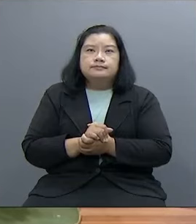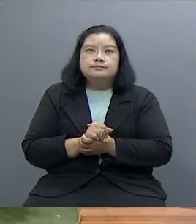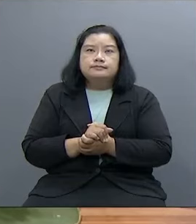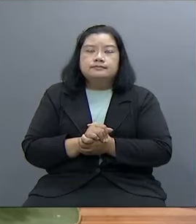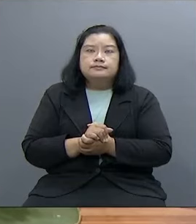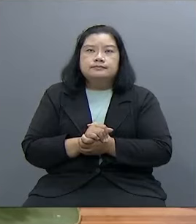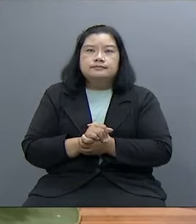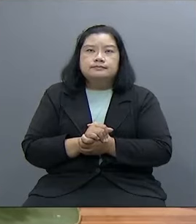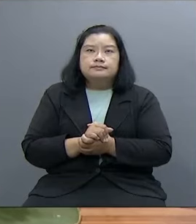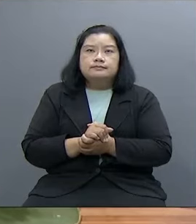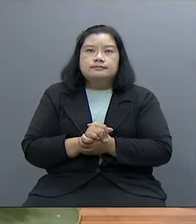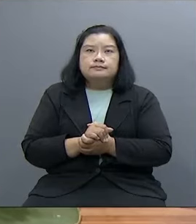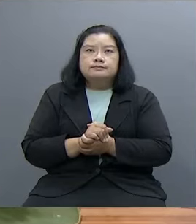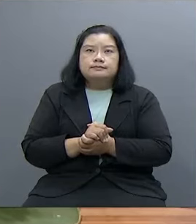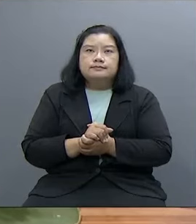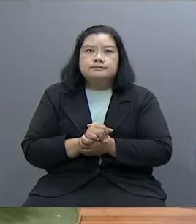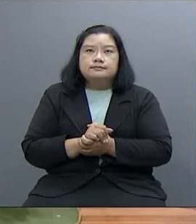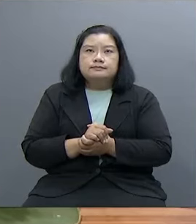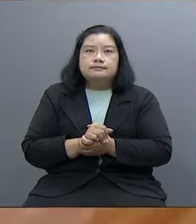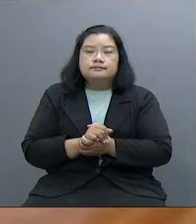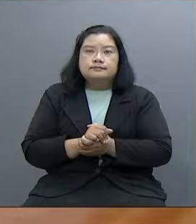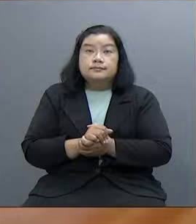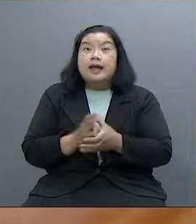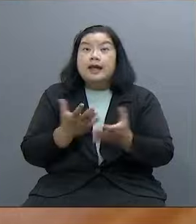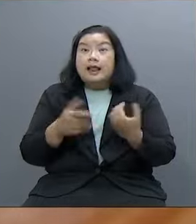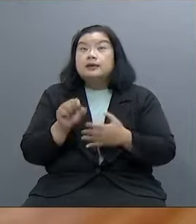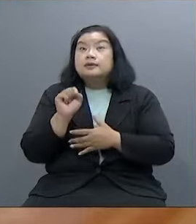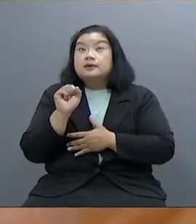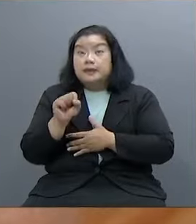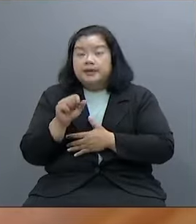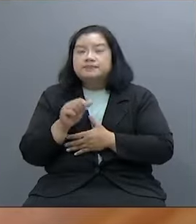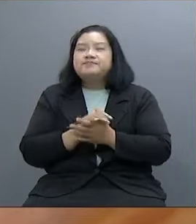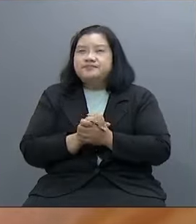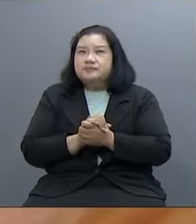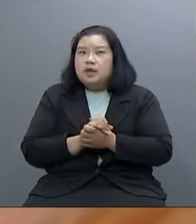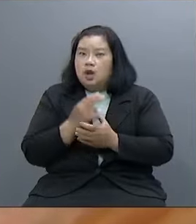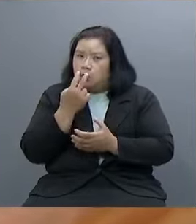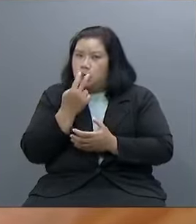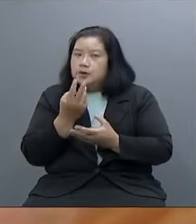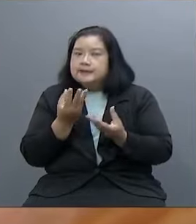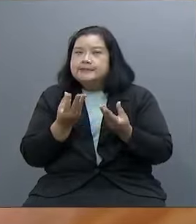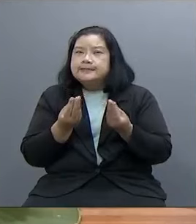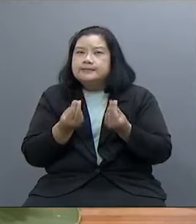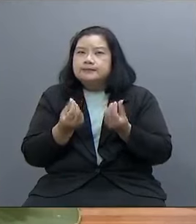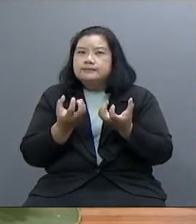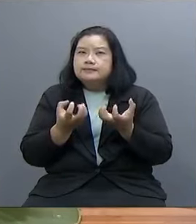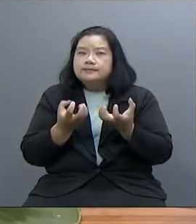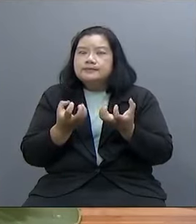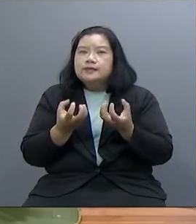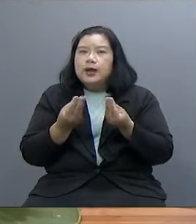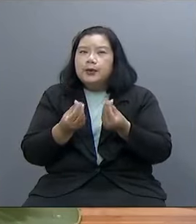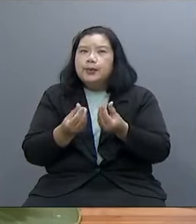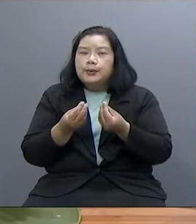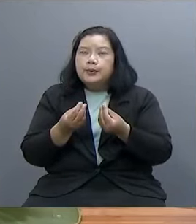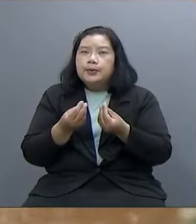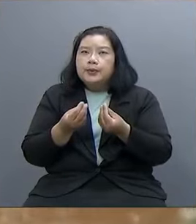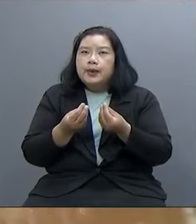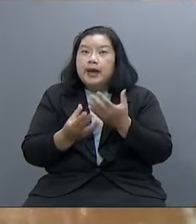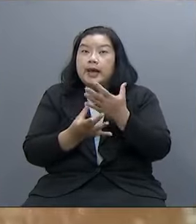พอใส่แป้งมันลงไปแล้วนะคะจะสังเกตได้เลยว่าส่วนผสมมีความเหนียวข้นมากยิ่งขึ้นค่ะน้ำมันงา1ช้อนชา